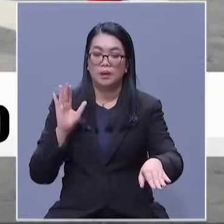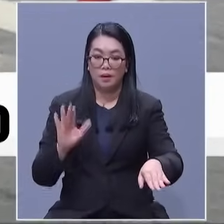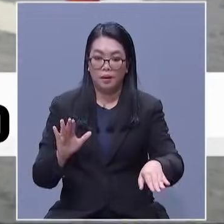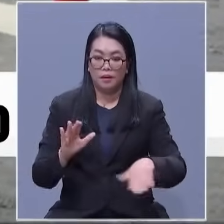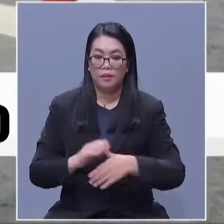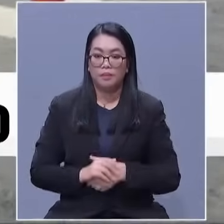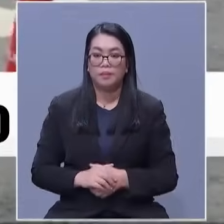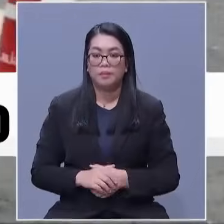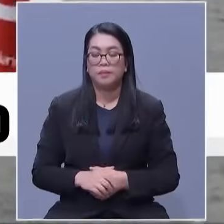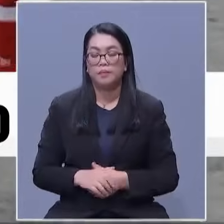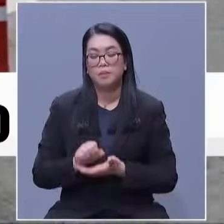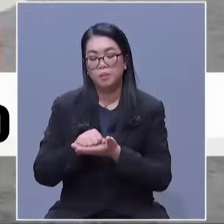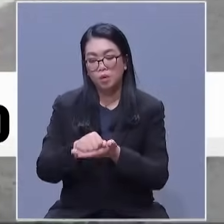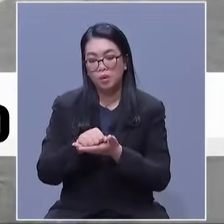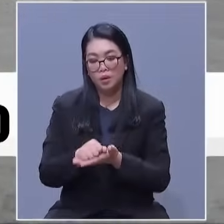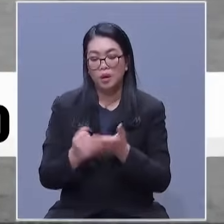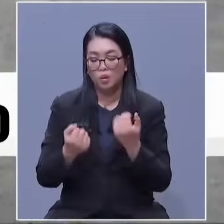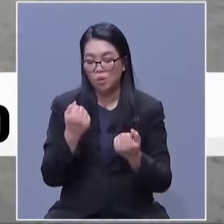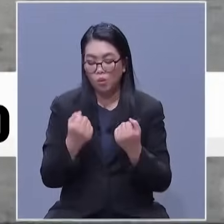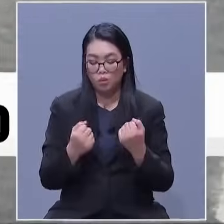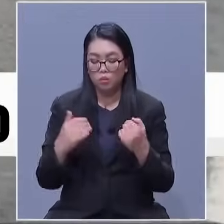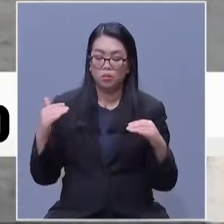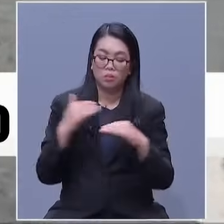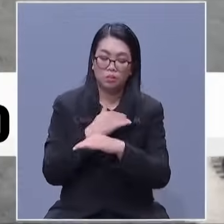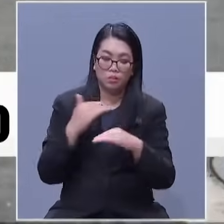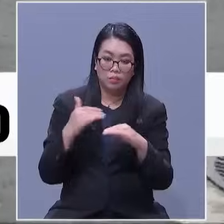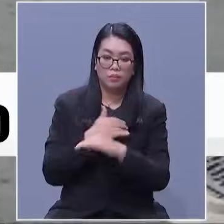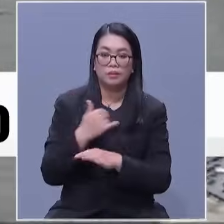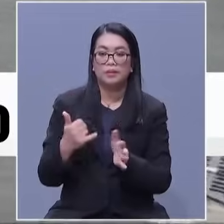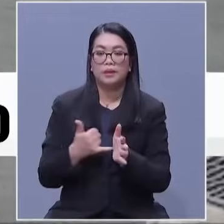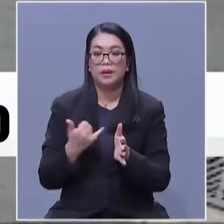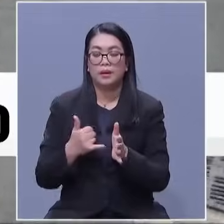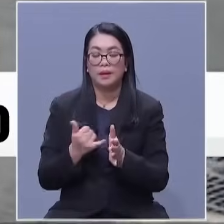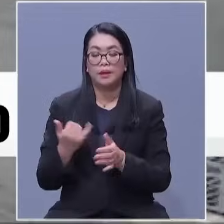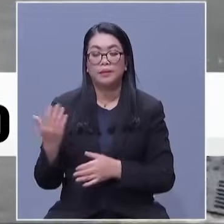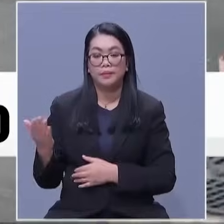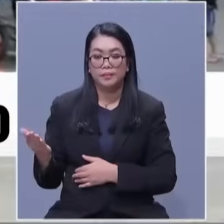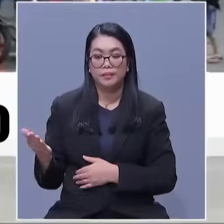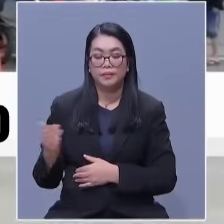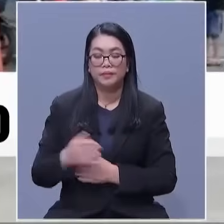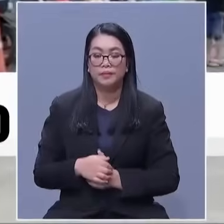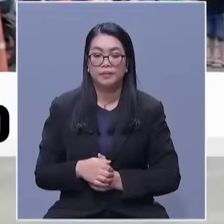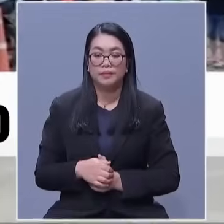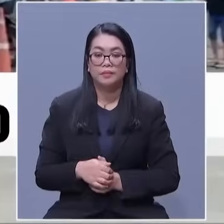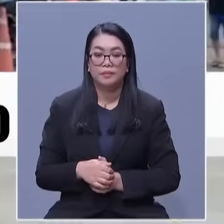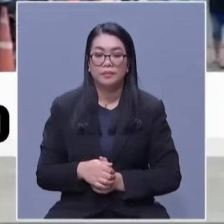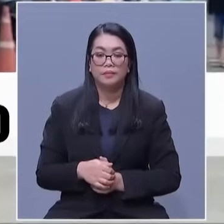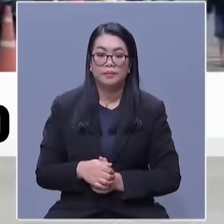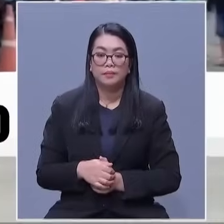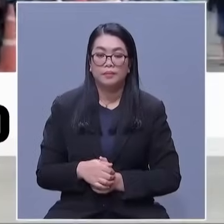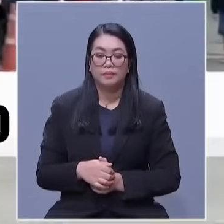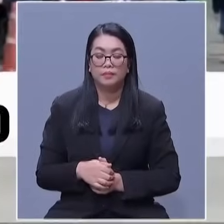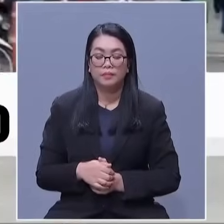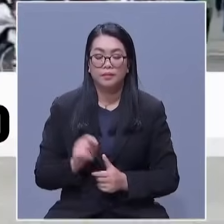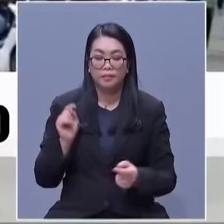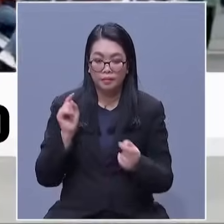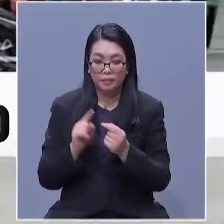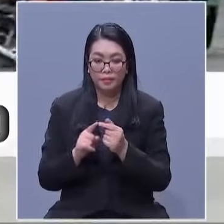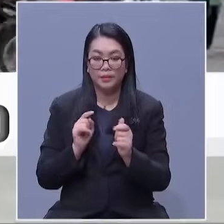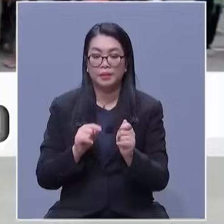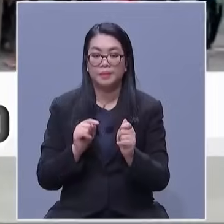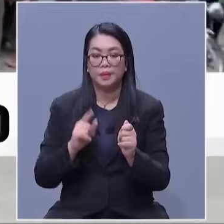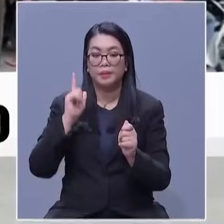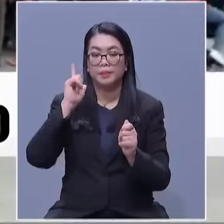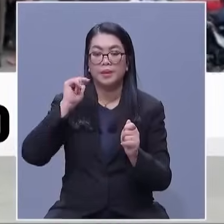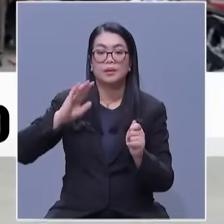ที่คอยอำนวยความสะดวกไม่ให้รถกีดขวางการจราจรด้วยนี่สภาพก็จะเป็นแบบนี้สำหรับการเดินทางมาที่อำเภอแม่สายนะ